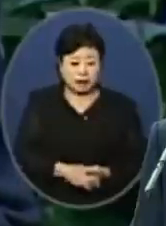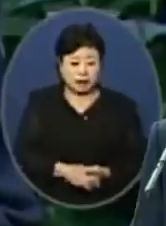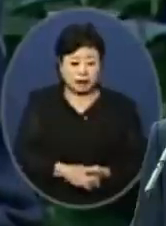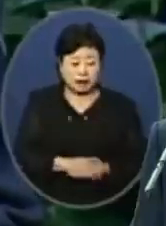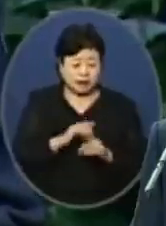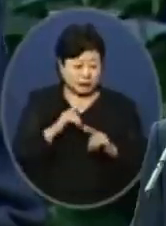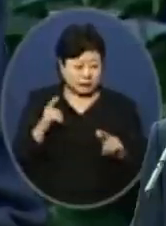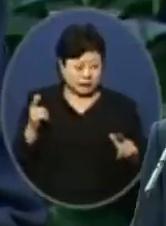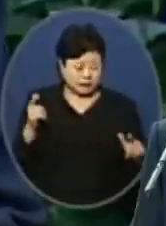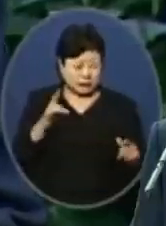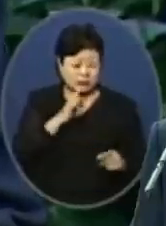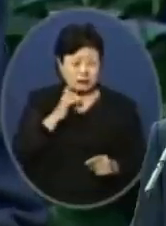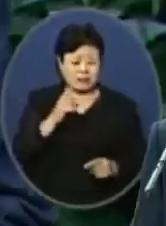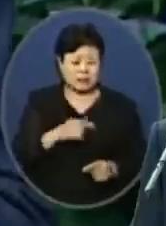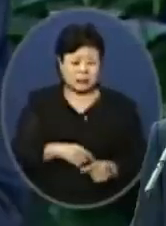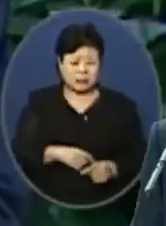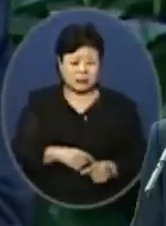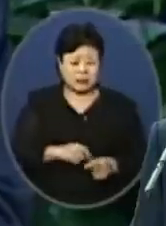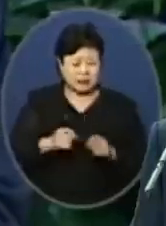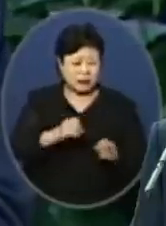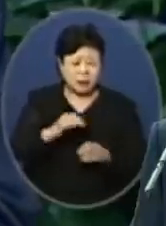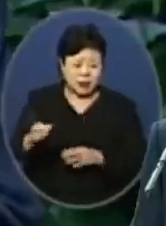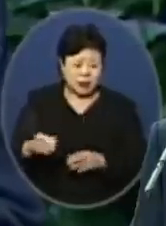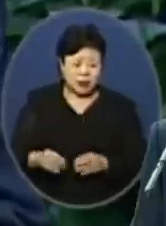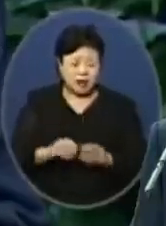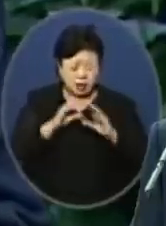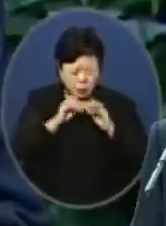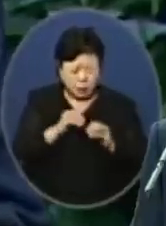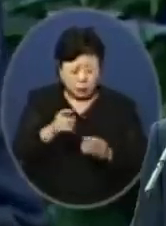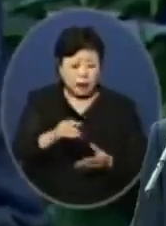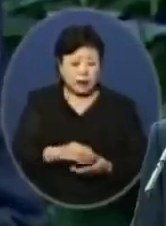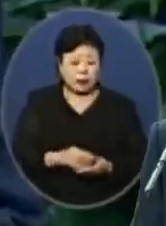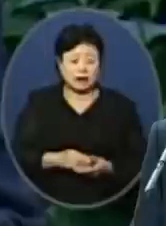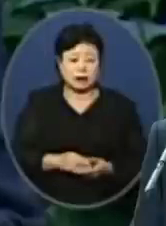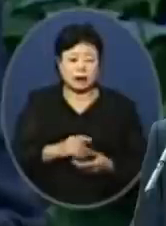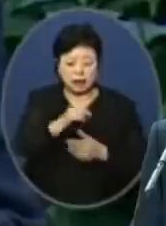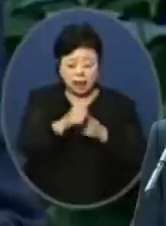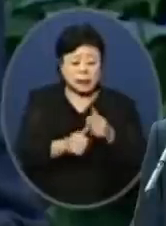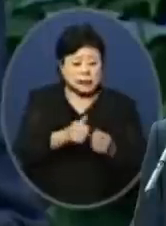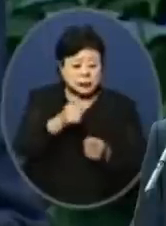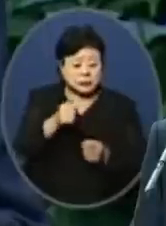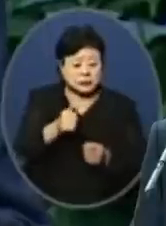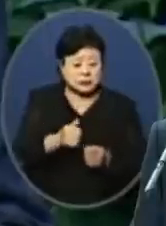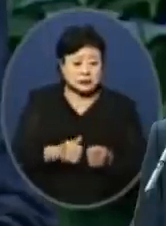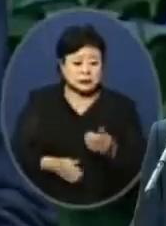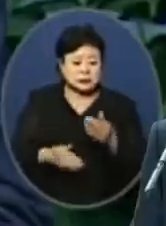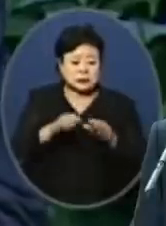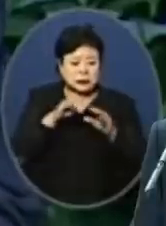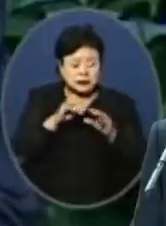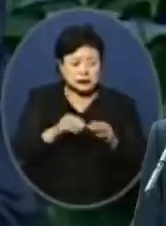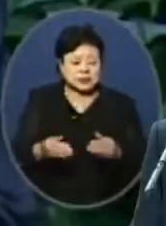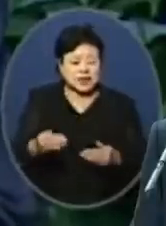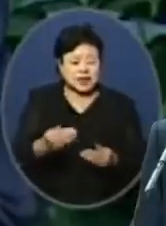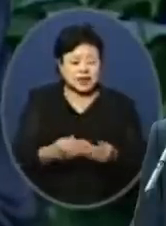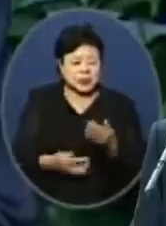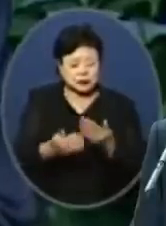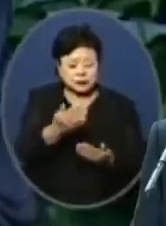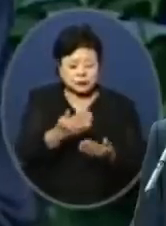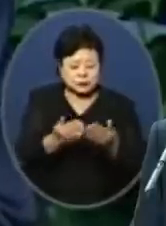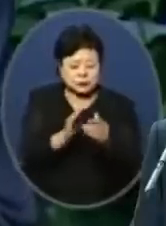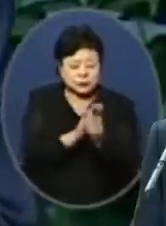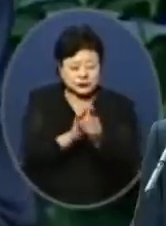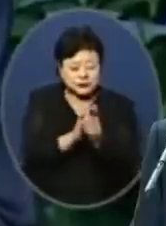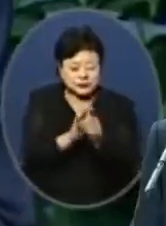꺼버립니다. 이런 건 우리 교회 소용없다. 꺾어버려라. 불어버려라. 그래도 하나님은 꺼져가는 심지를 잘